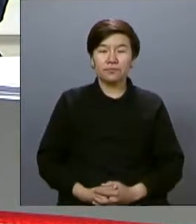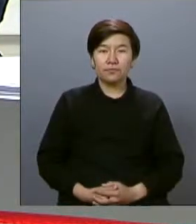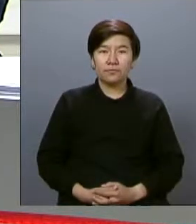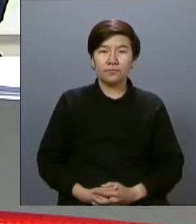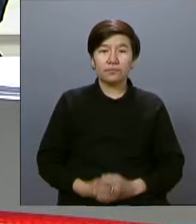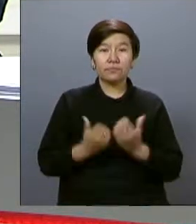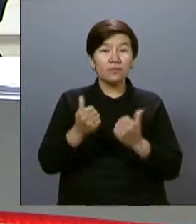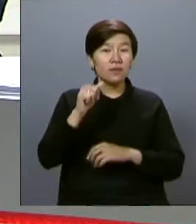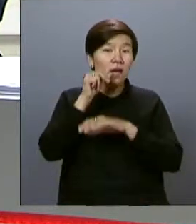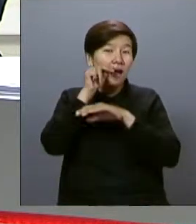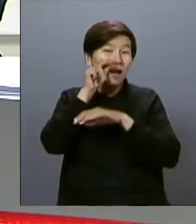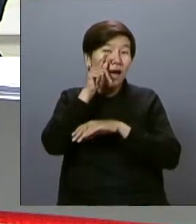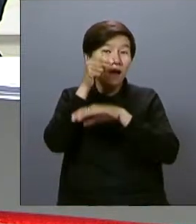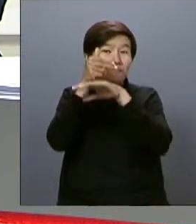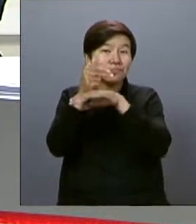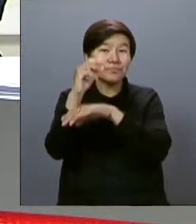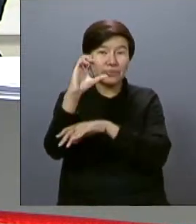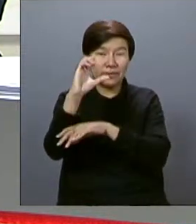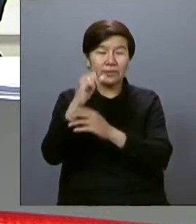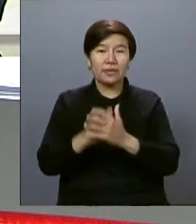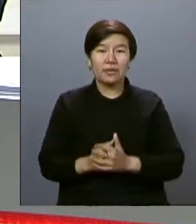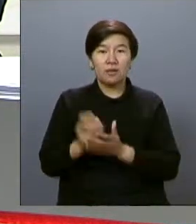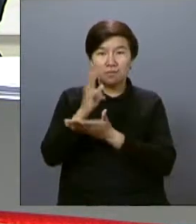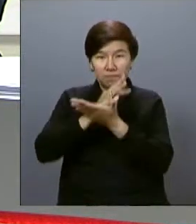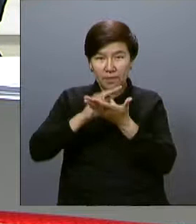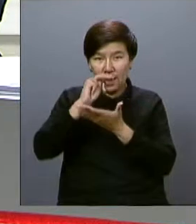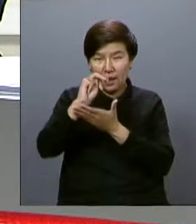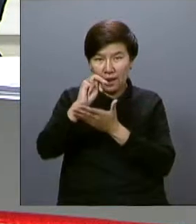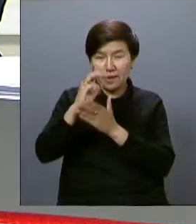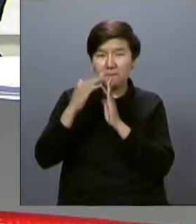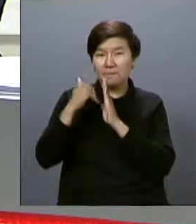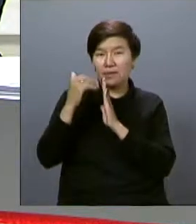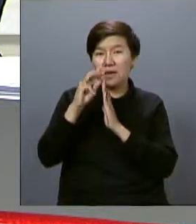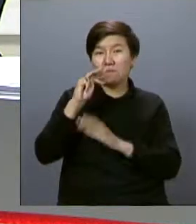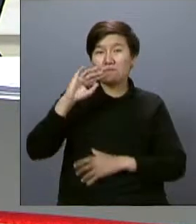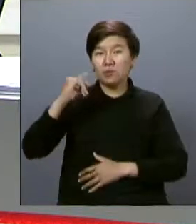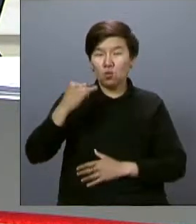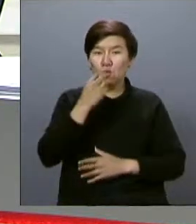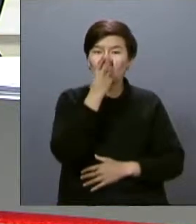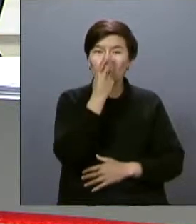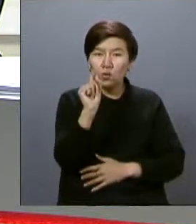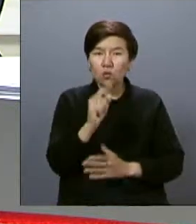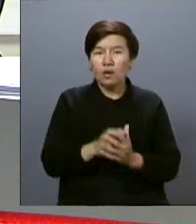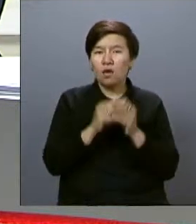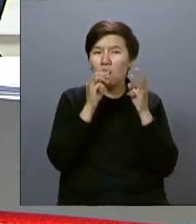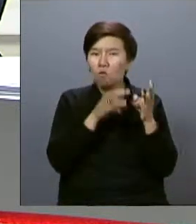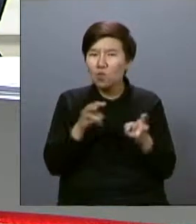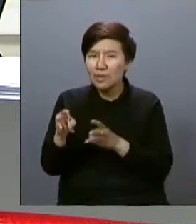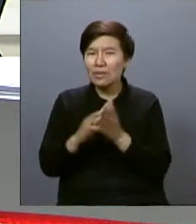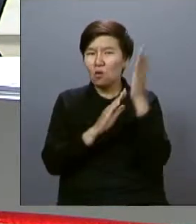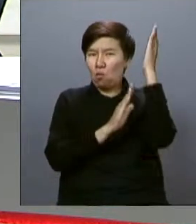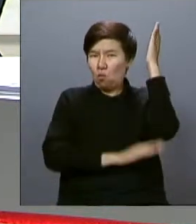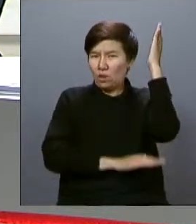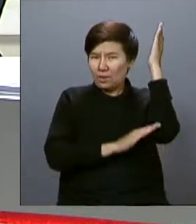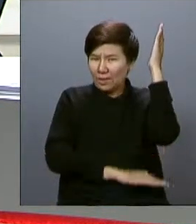Gen Z Reporters วันนี้นะคะคุณปรัชญาปันพรมจากมหาวิทยาลัยแม่โจ้จะพาไปชมช่องทางการหารายได้เสริมของพี่น้องชาวใต้ที่ตำบลเขา